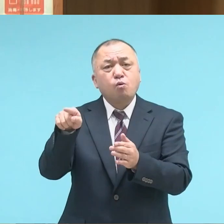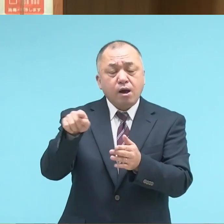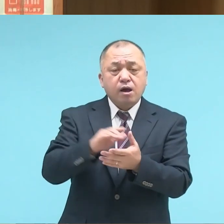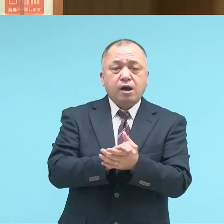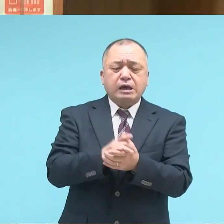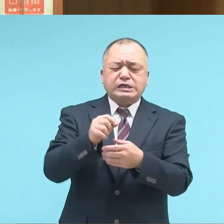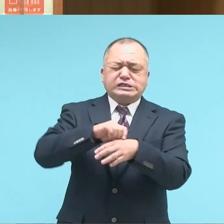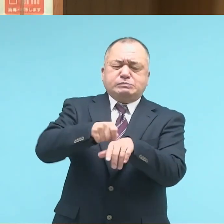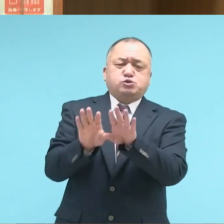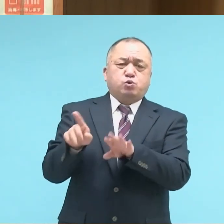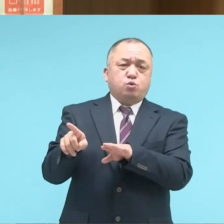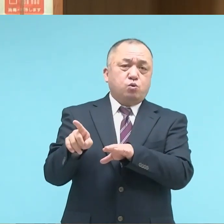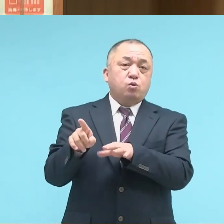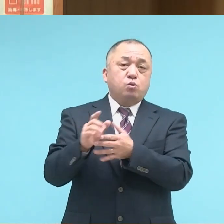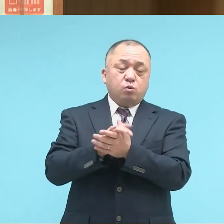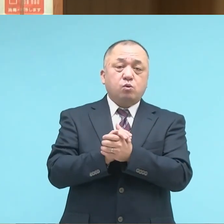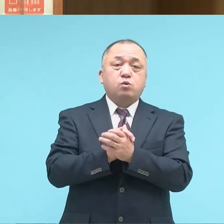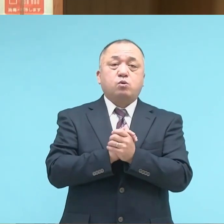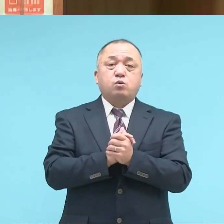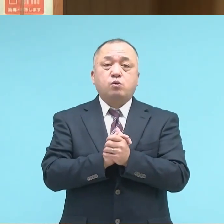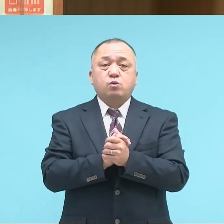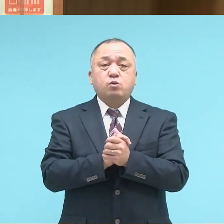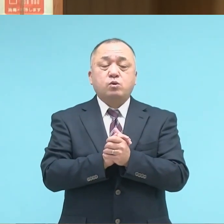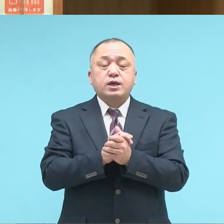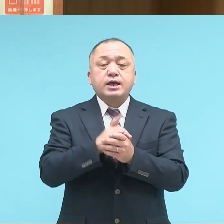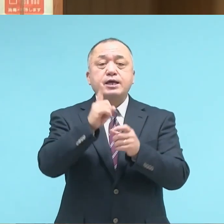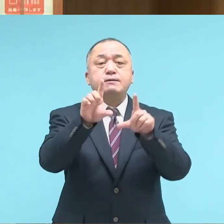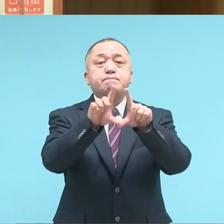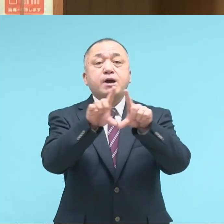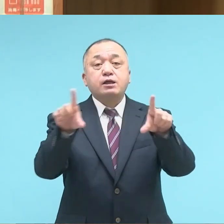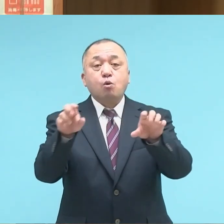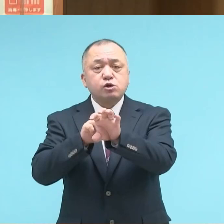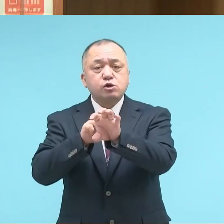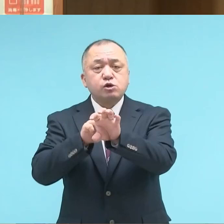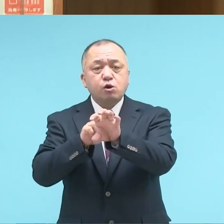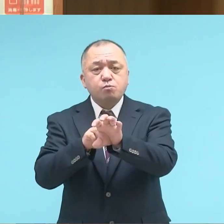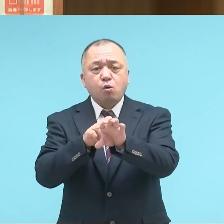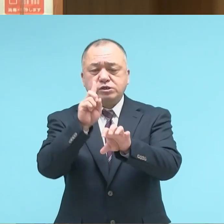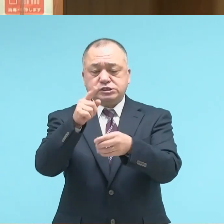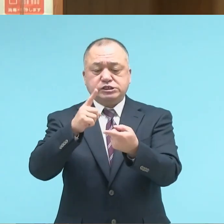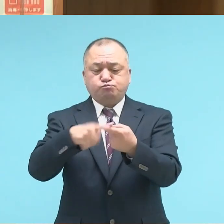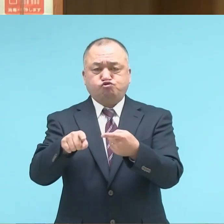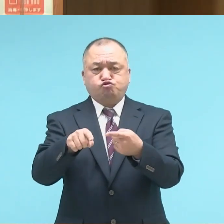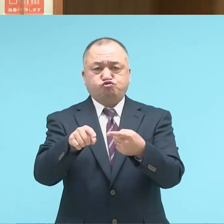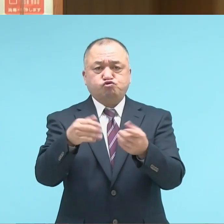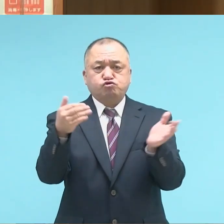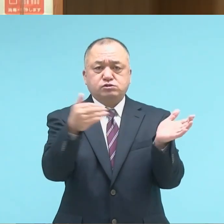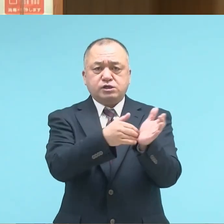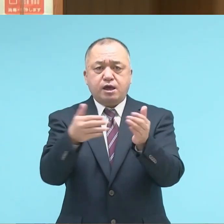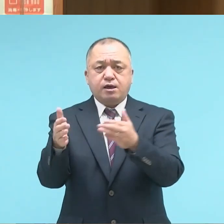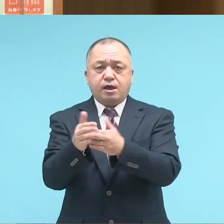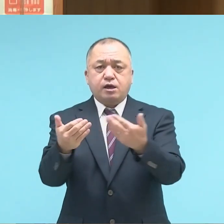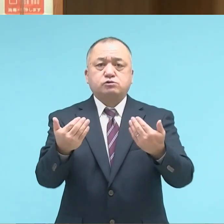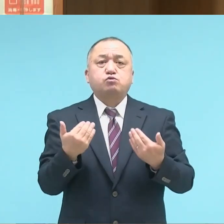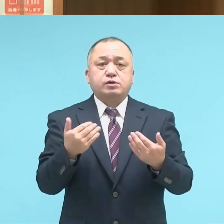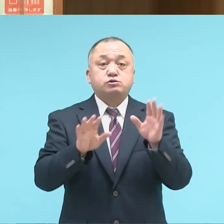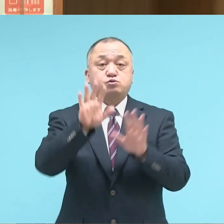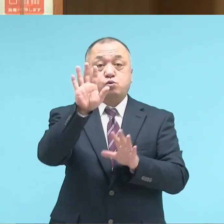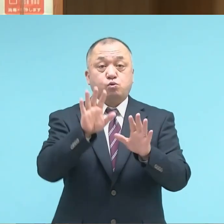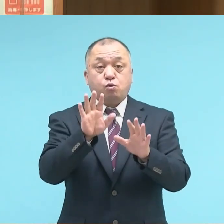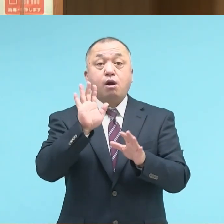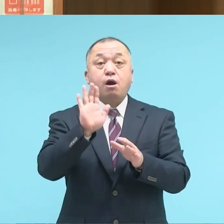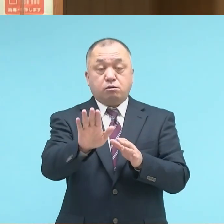厳しい状況で、現実的にそういった一般診療なども一部制限をせざるを得ないような状況なども生